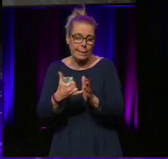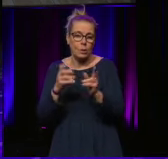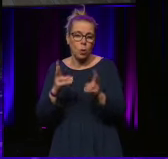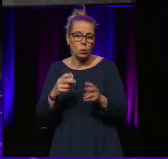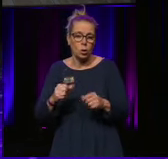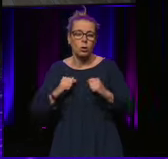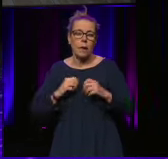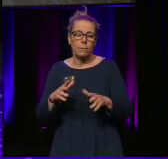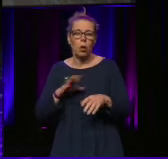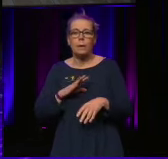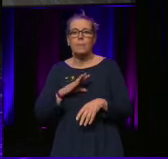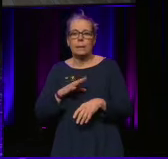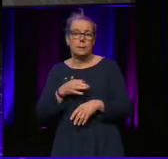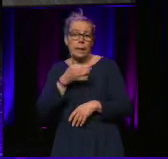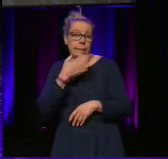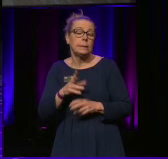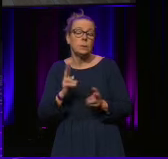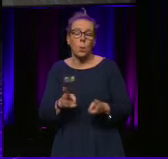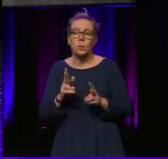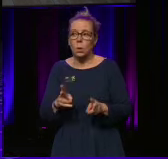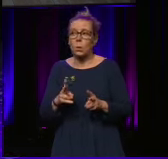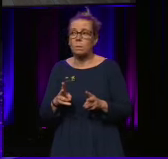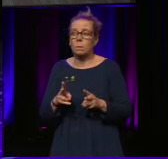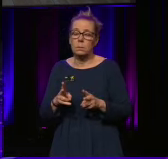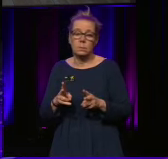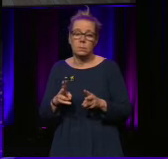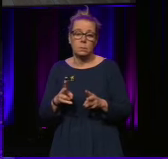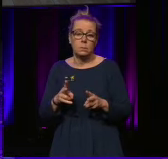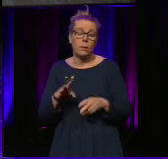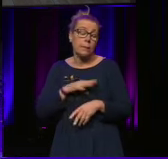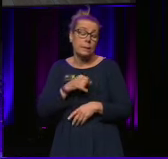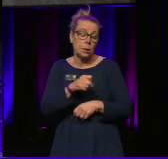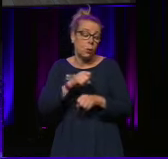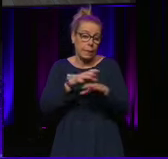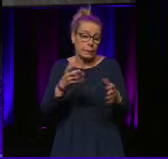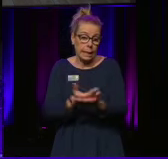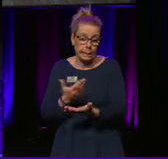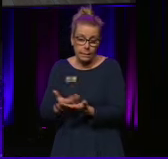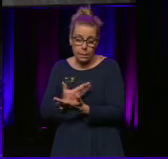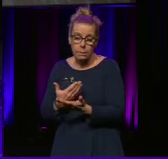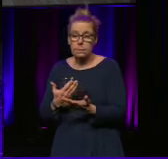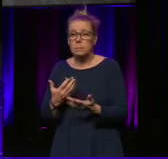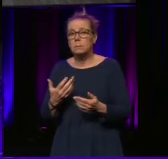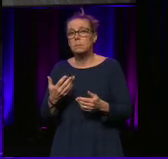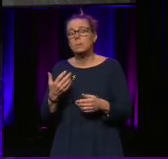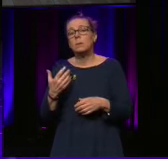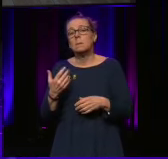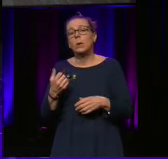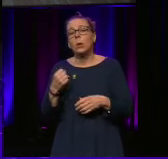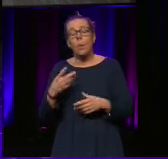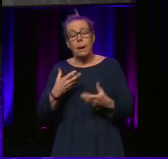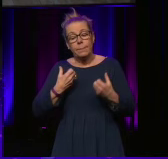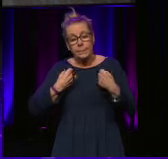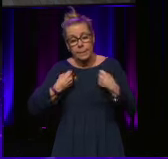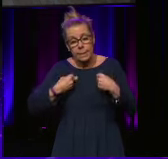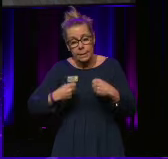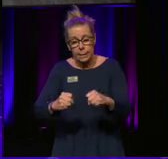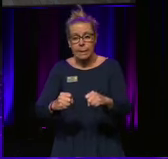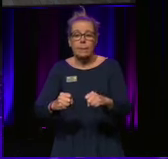självklart en potentiell risk som finns i de flesta länderna. Om man driver